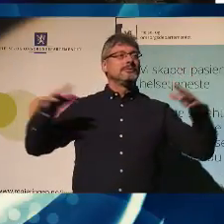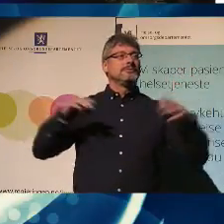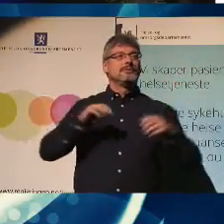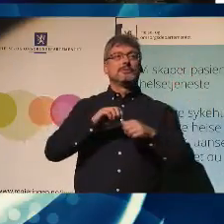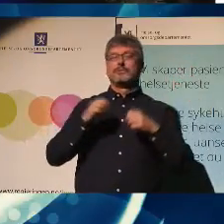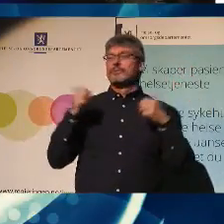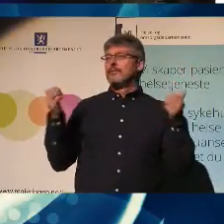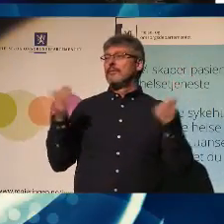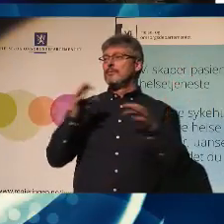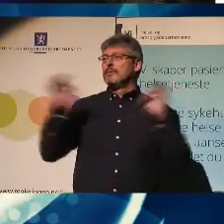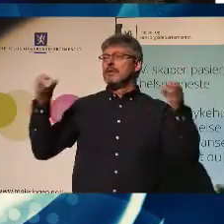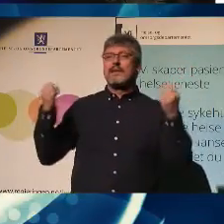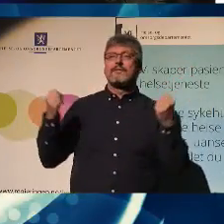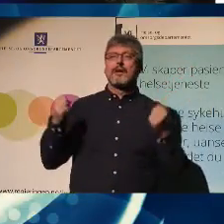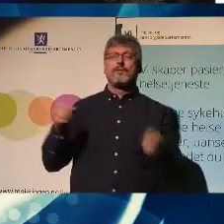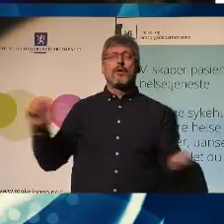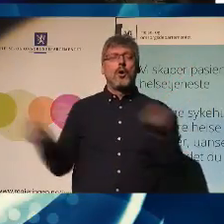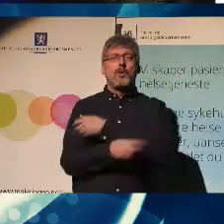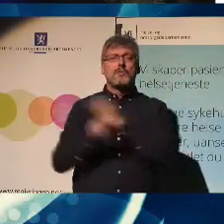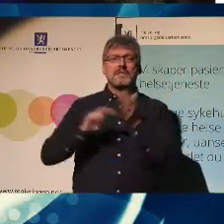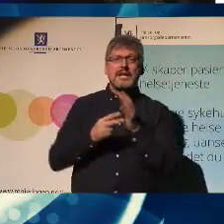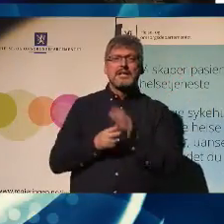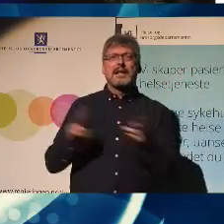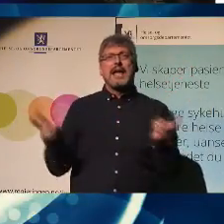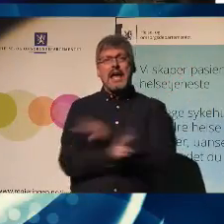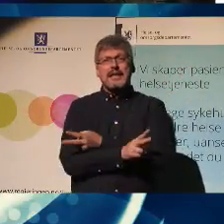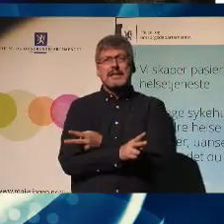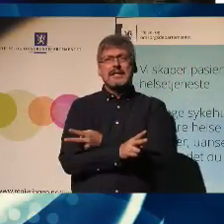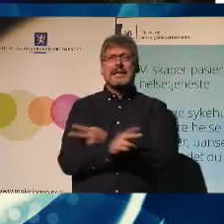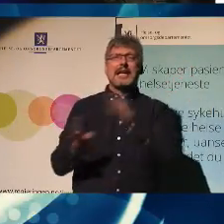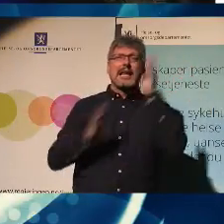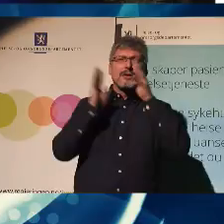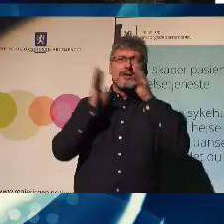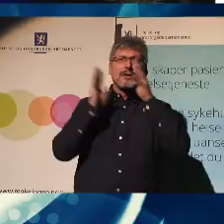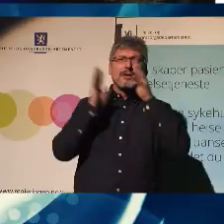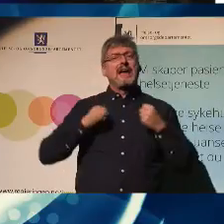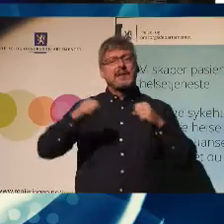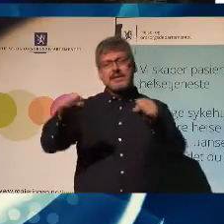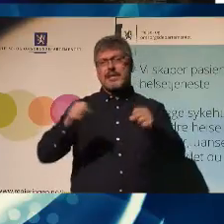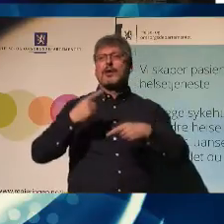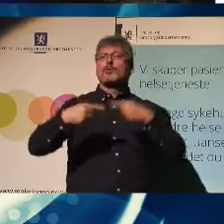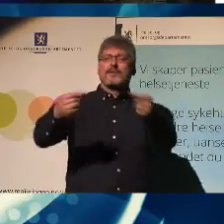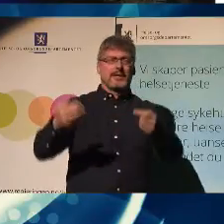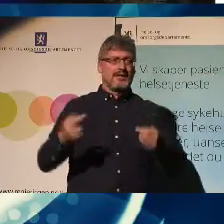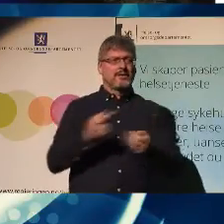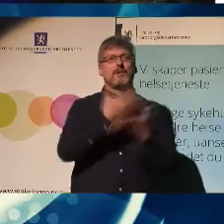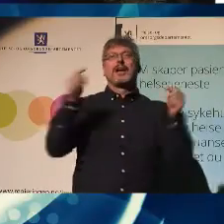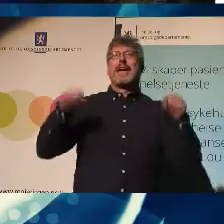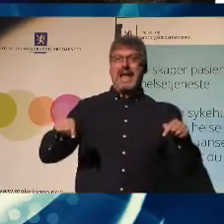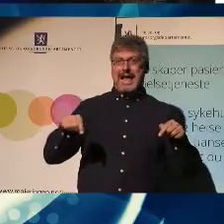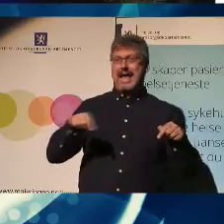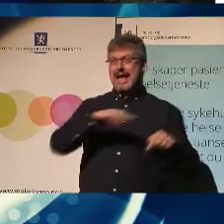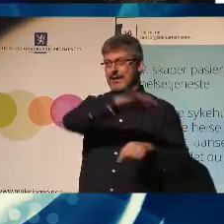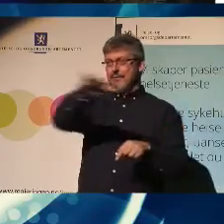omstilling, endring, effektivisering, innovasjon og så videre, som veldig mange her I den konferansen roper på.